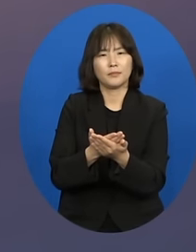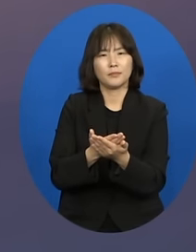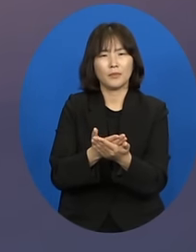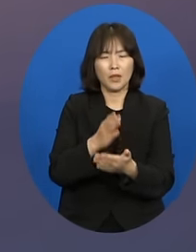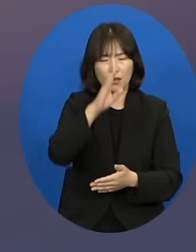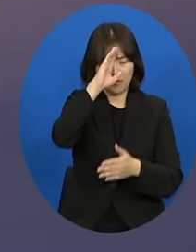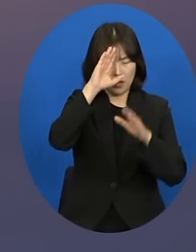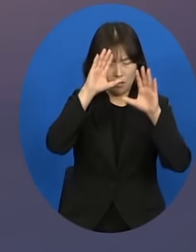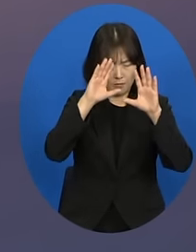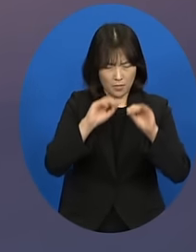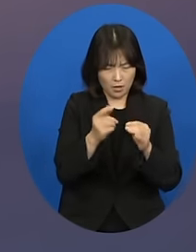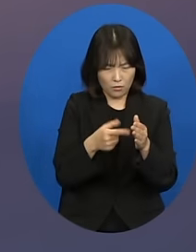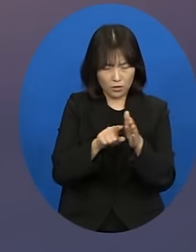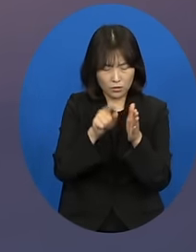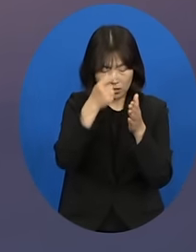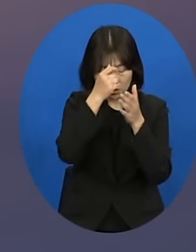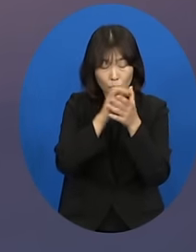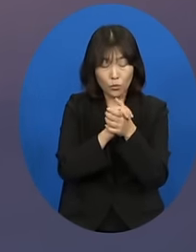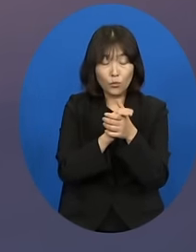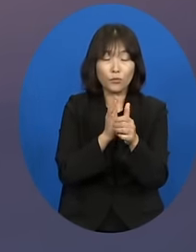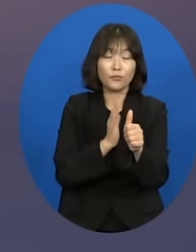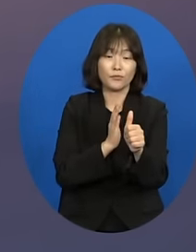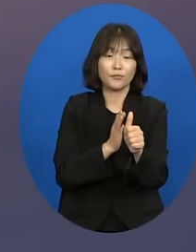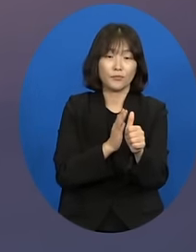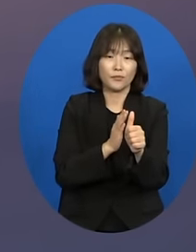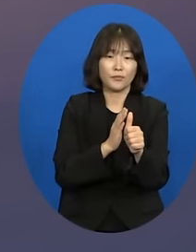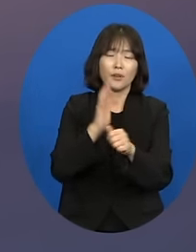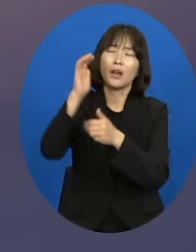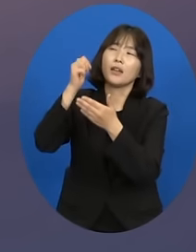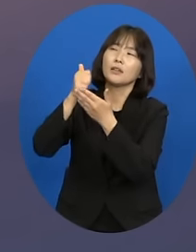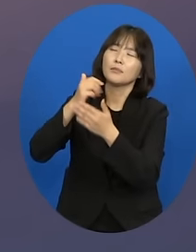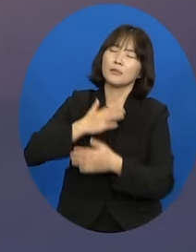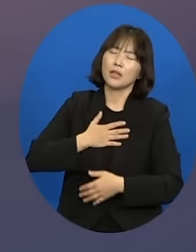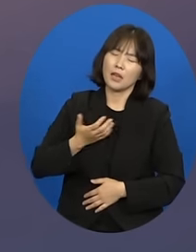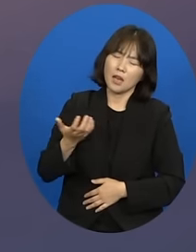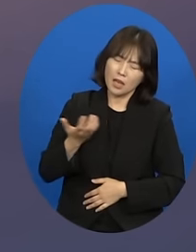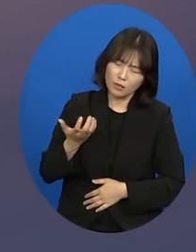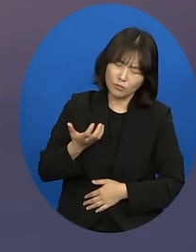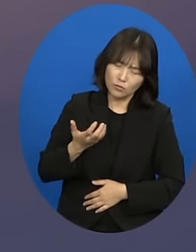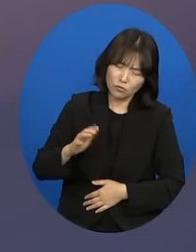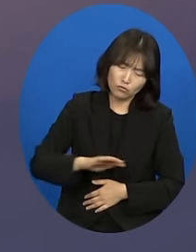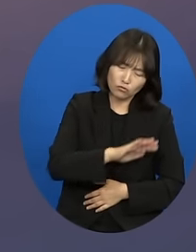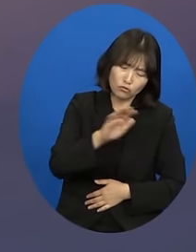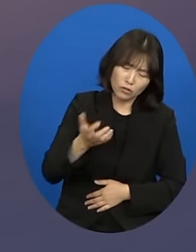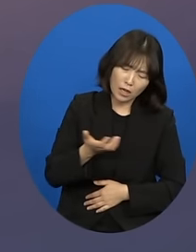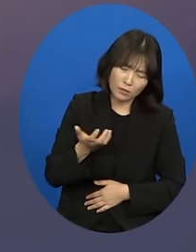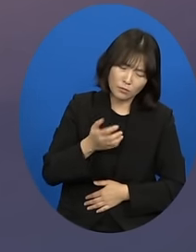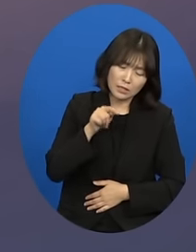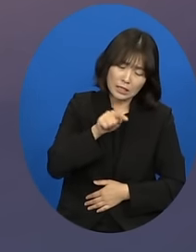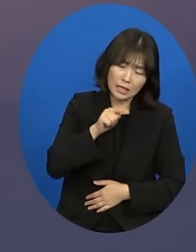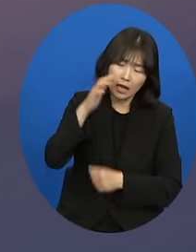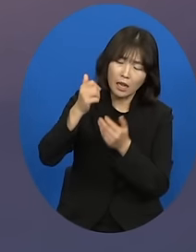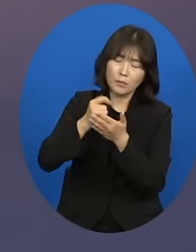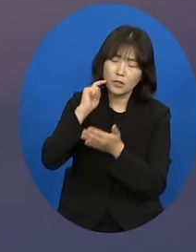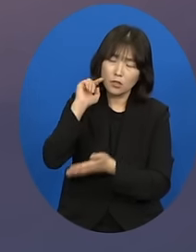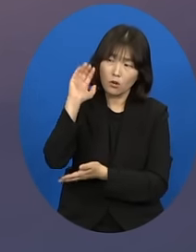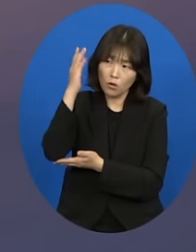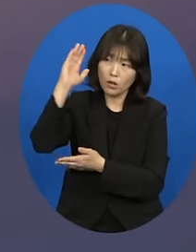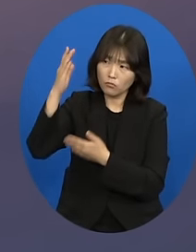병낫기를 위해서도 기도하십시다. 구하십시다. 하나님 나의 아픔, 우리의 아픔, 이것이 하나님의 영광이 된다면